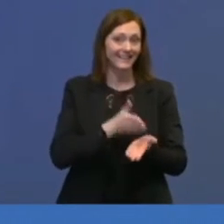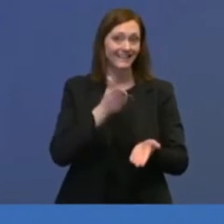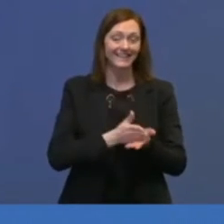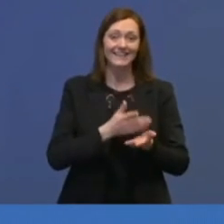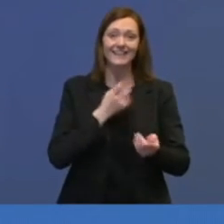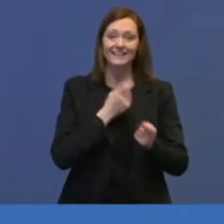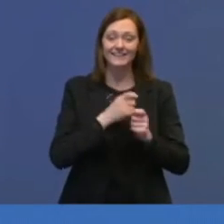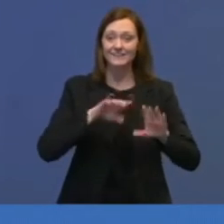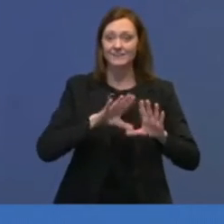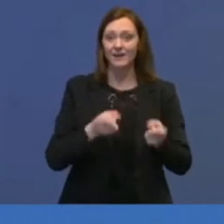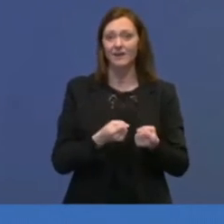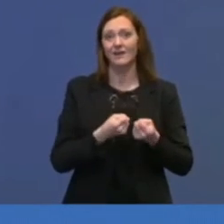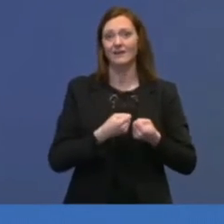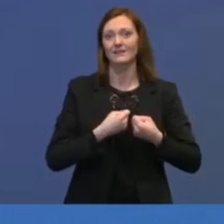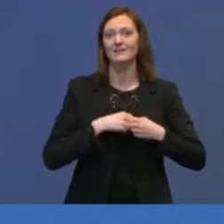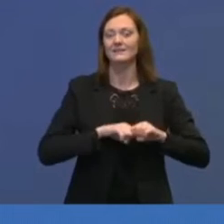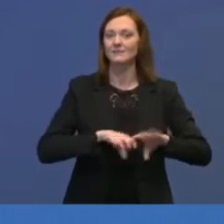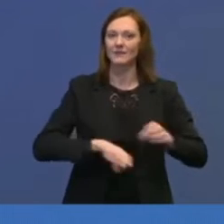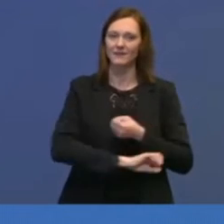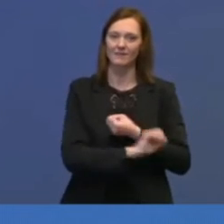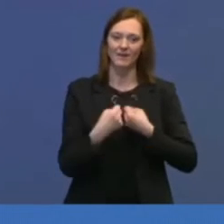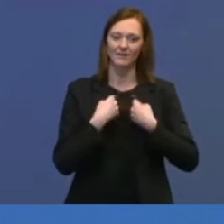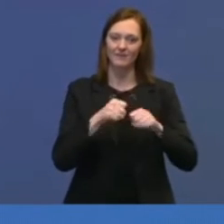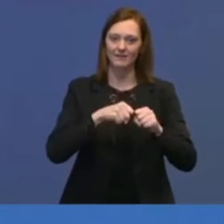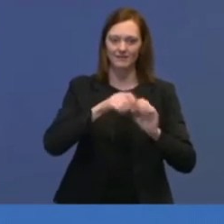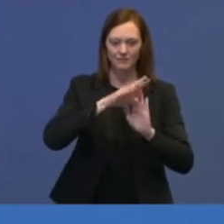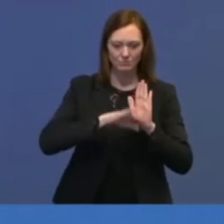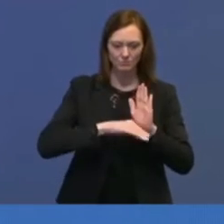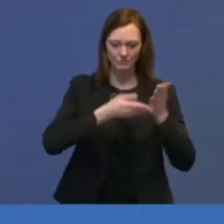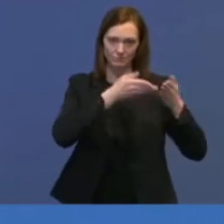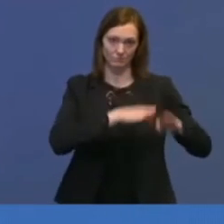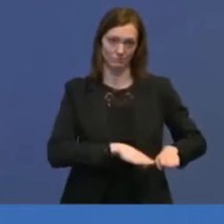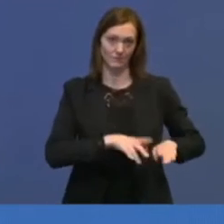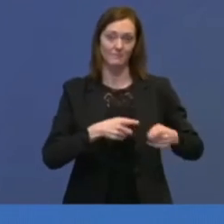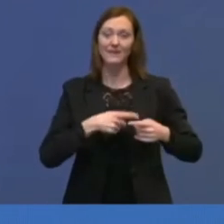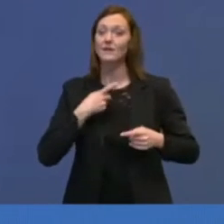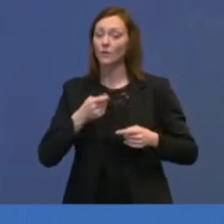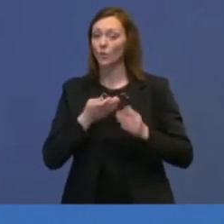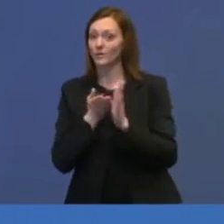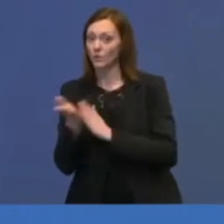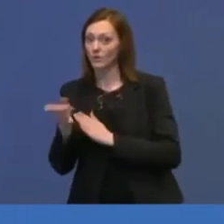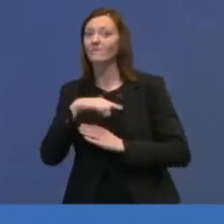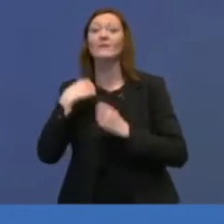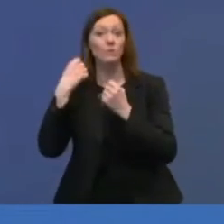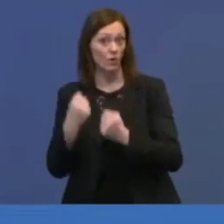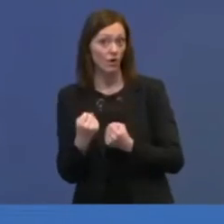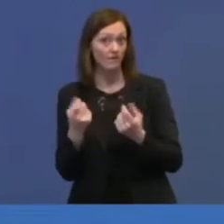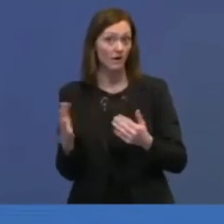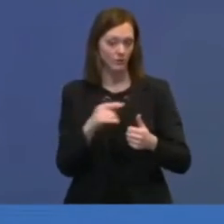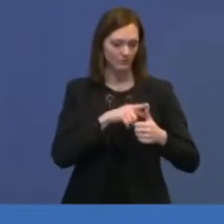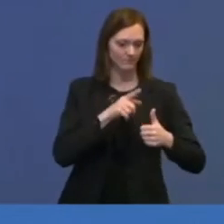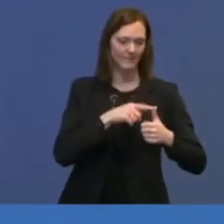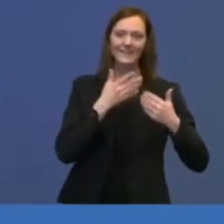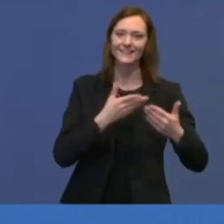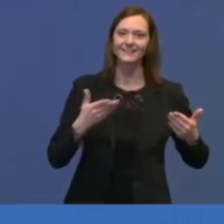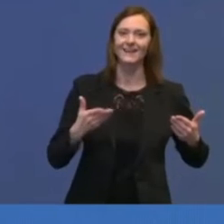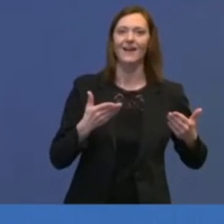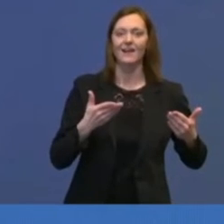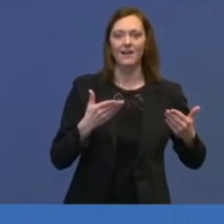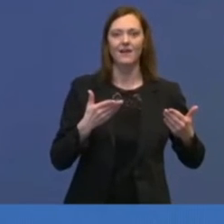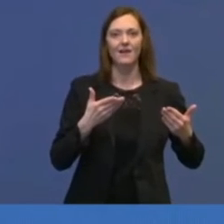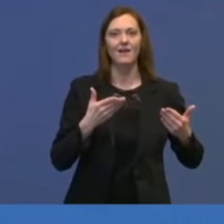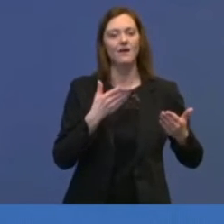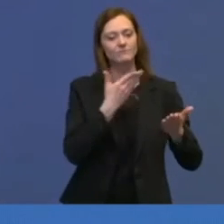xayiradaha intu da badan meelo muhim ahmuyane. Wa xayiradaha xayiradaha xayiradaha gud ee ah in la